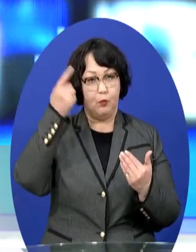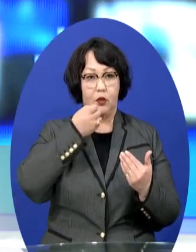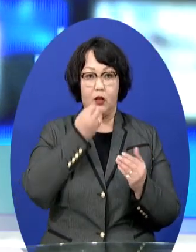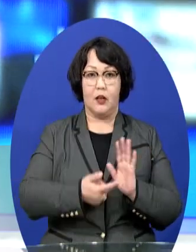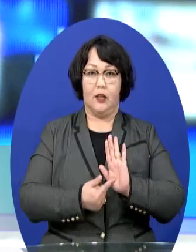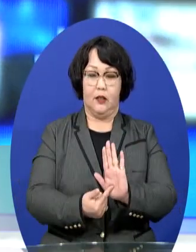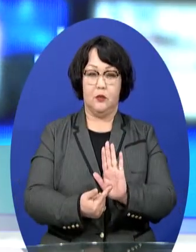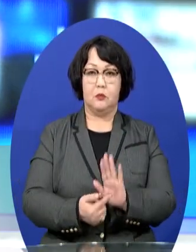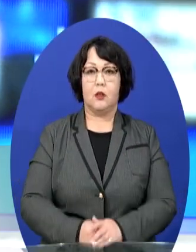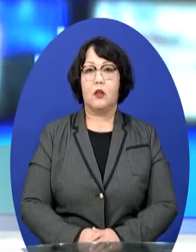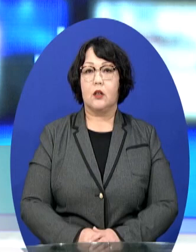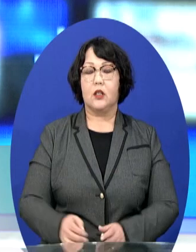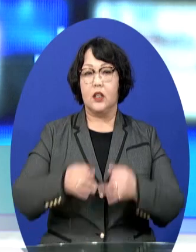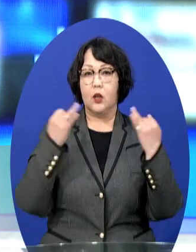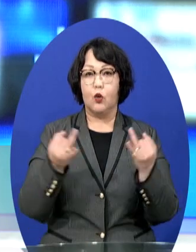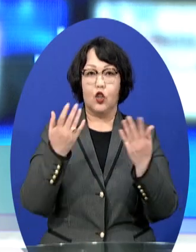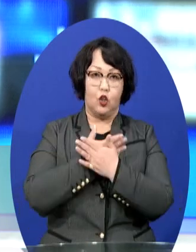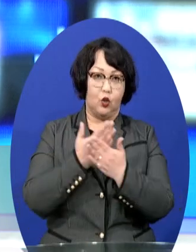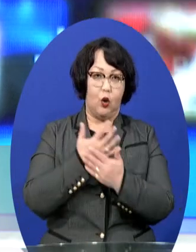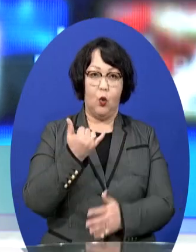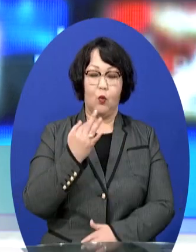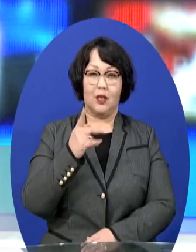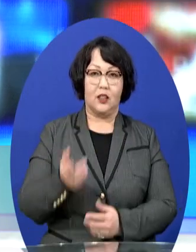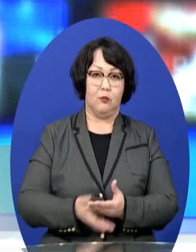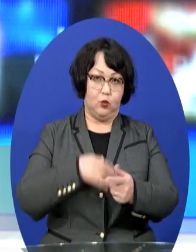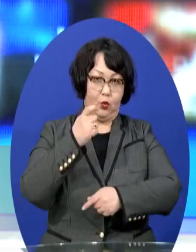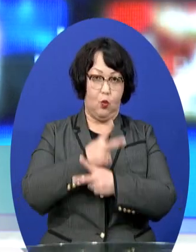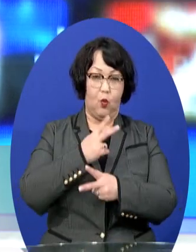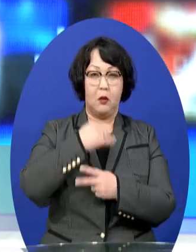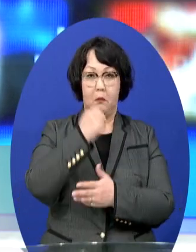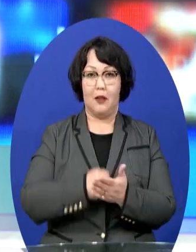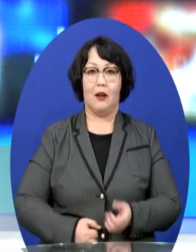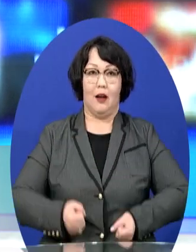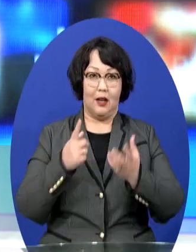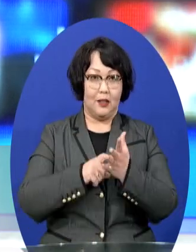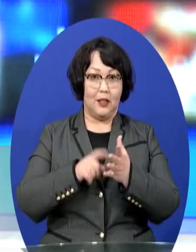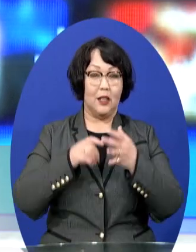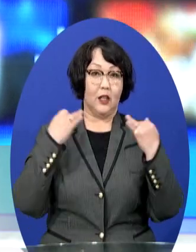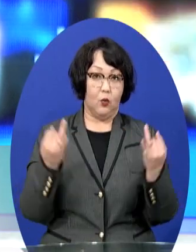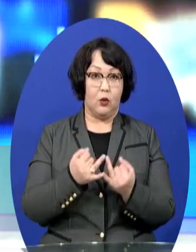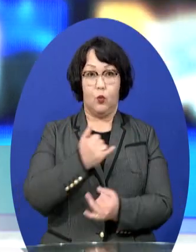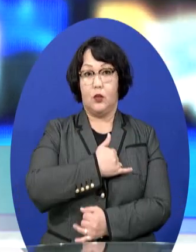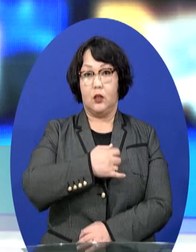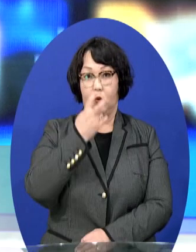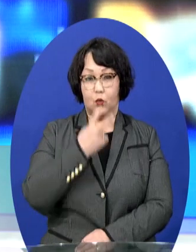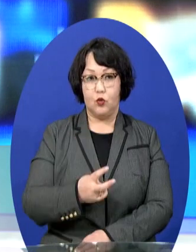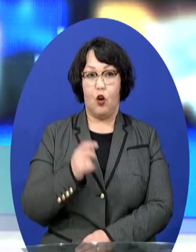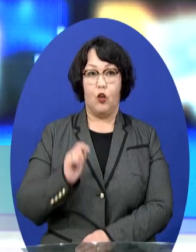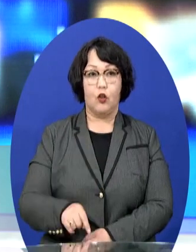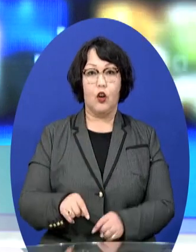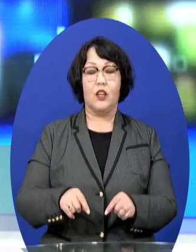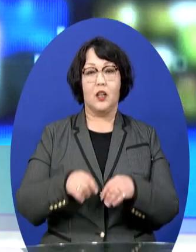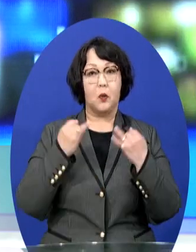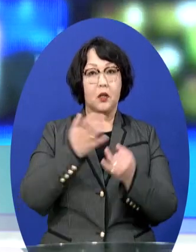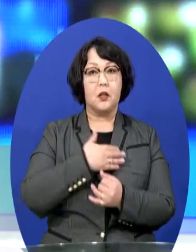байна. Мөн улсын хурал кино урлагийг дэмжих тухай хуулийг батлан гаргах шаардлагатай гэж улсын хурлын удирдлага үзэж байна. Одоо улсын хурлын даргын